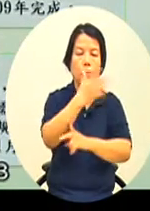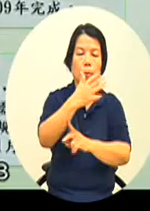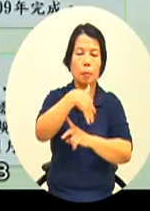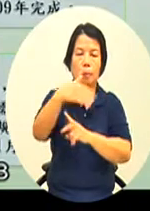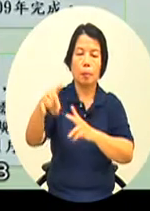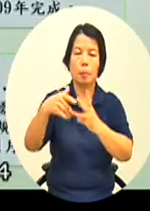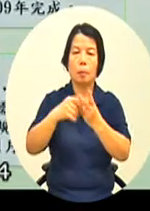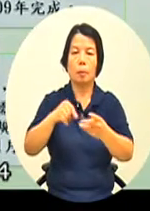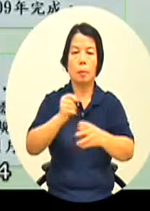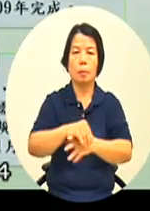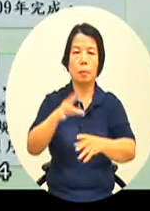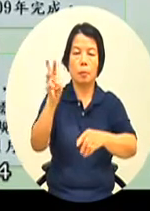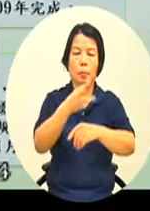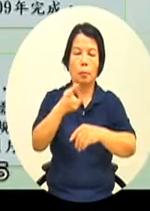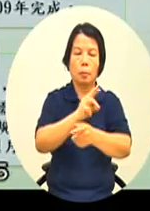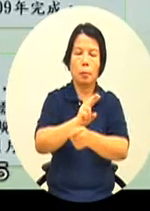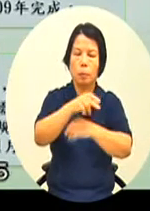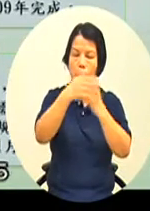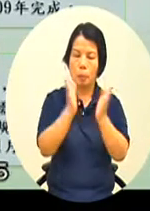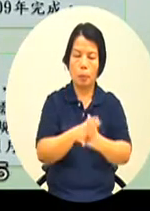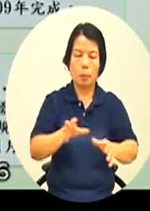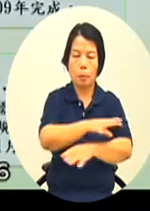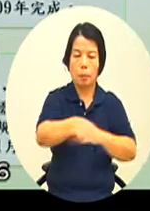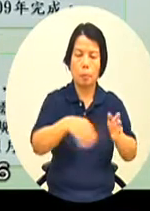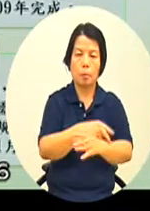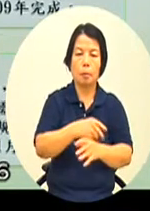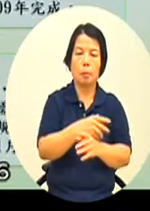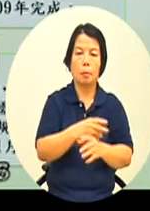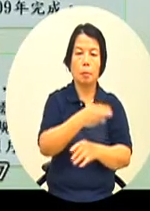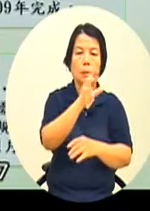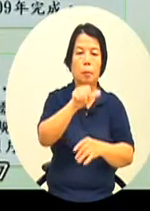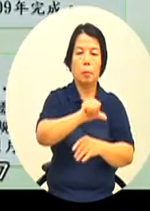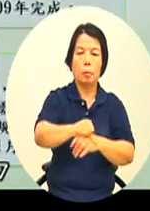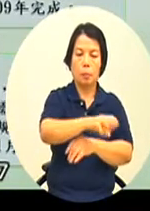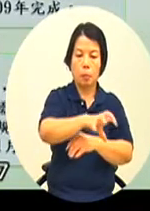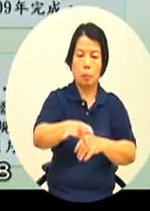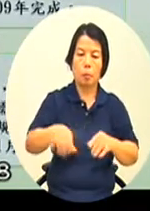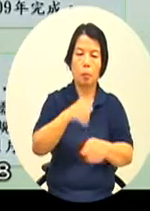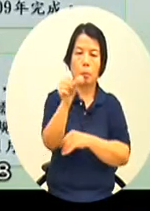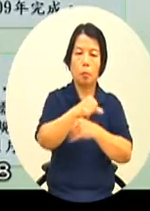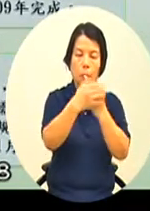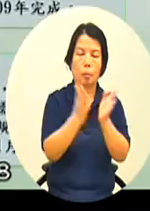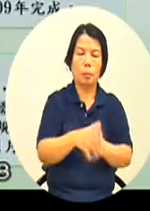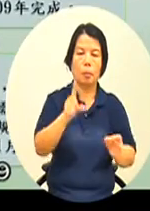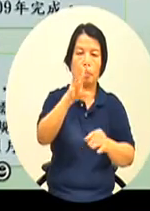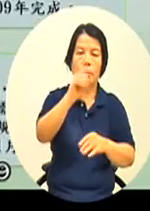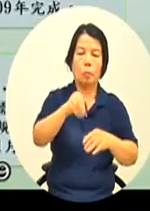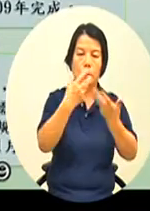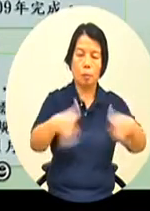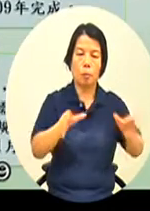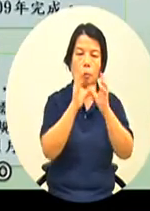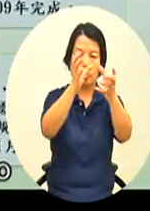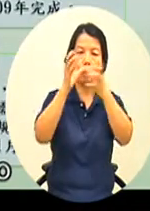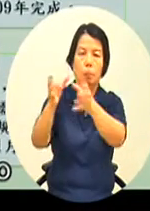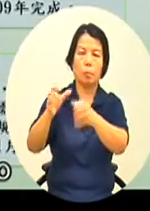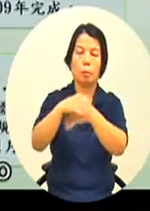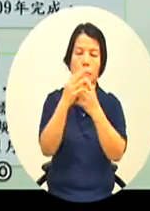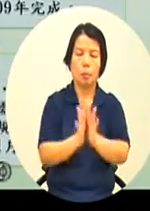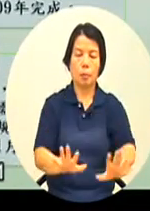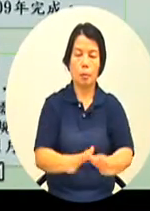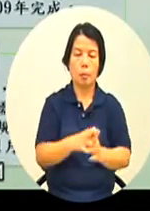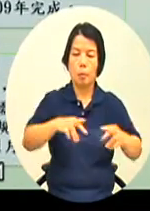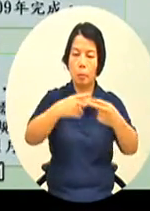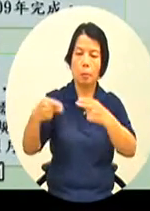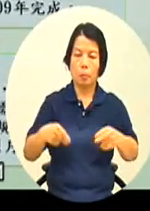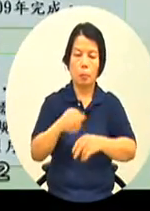等6区一共15200个塔位的一个完成。那我们也持续进行我们的公墓修缮、设纳骨塔的